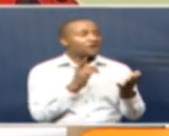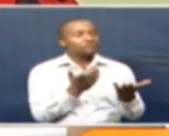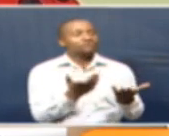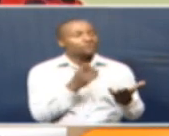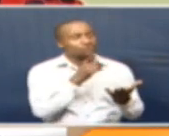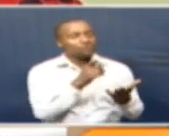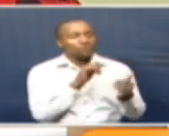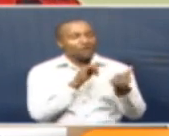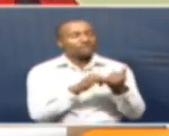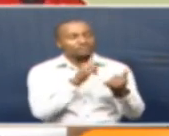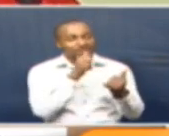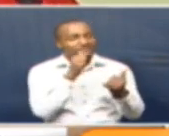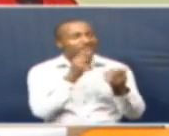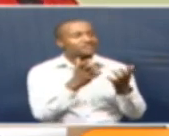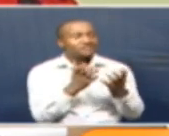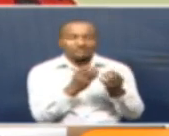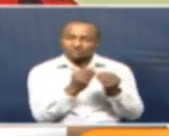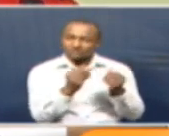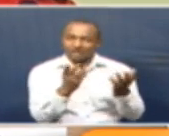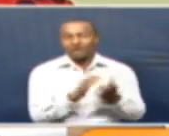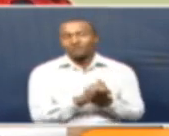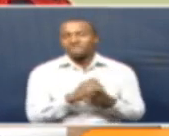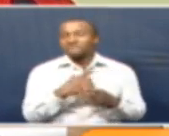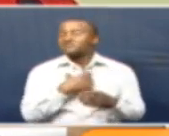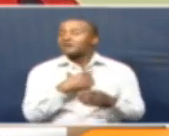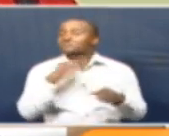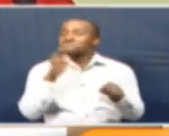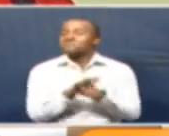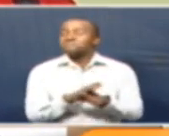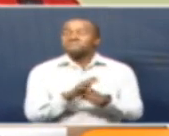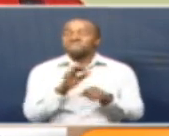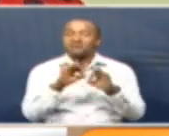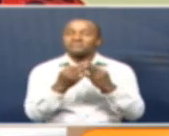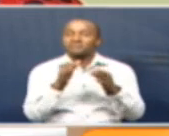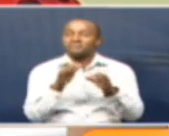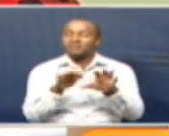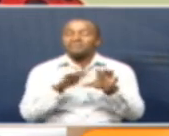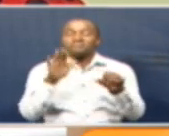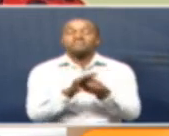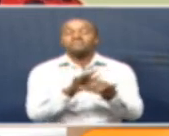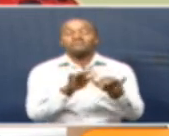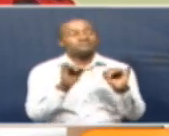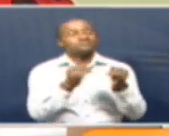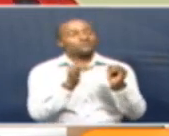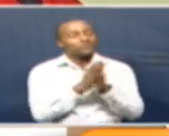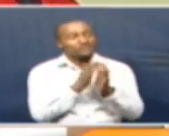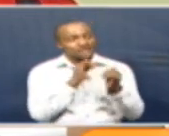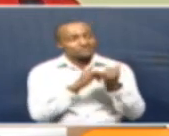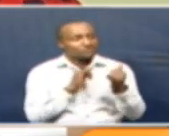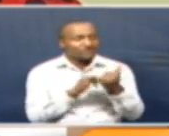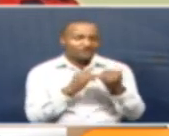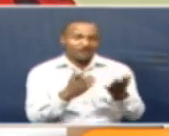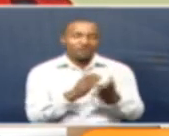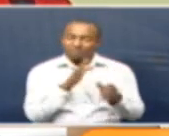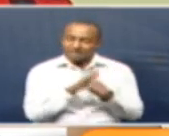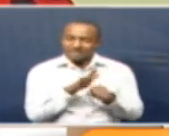mtaongea jambo leni ulizuri, na kila wakati ukiingia na nyumba kuna wageni hao umeketi nao, utazungumza vipi na mume wako, ama utakuwa free na mume wako? Na tunaona ni